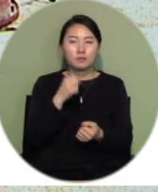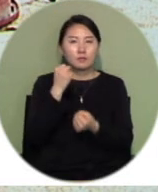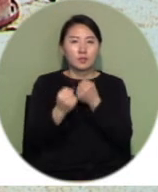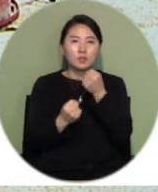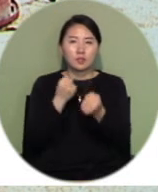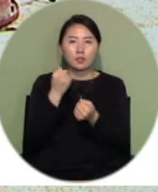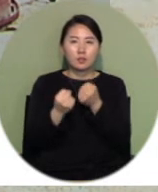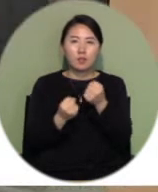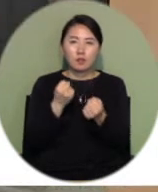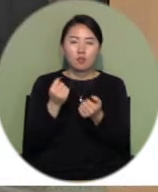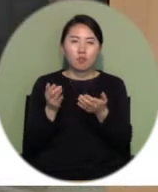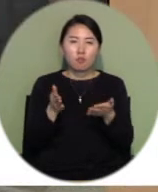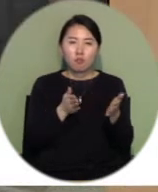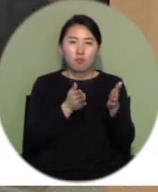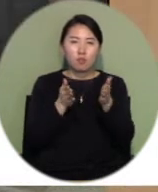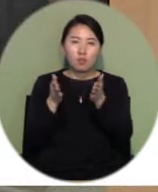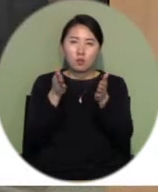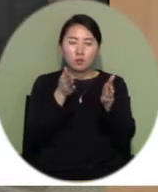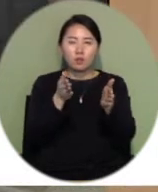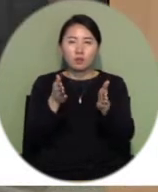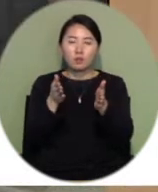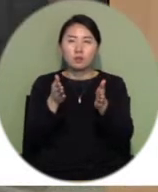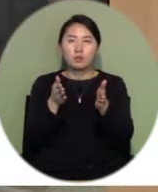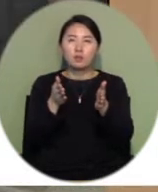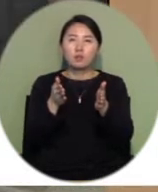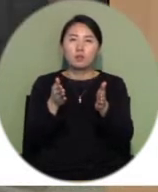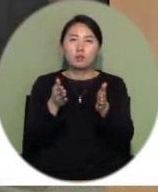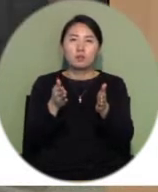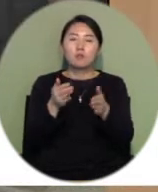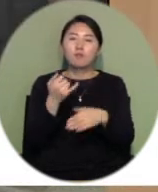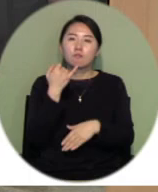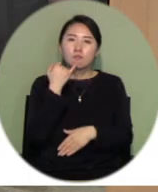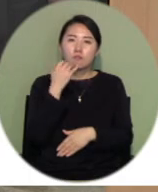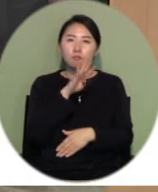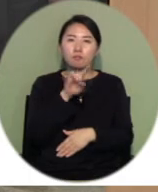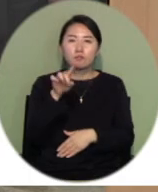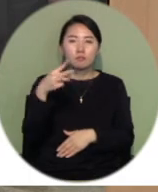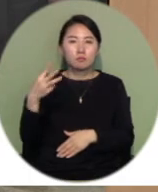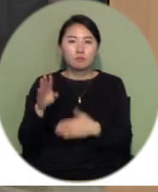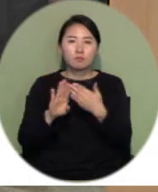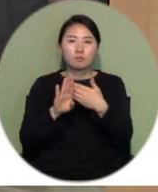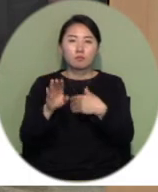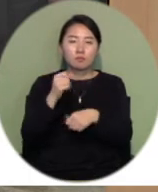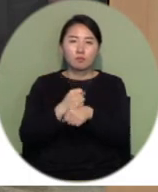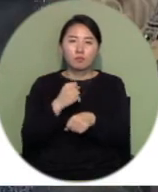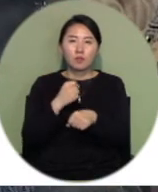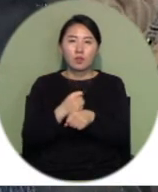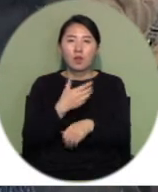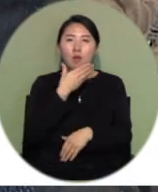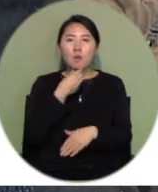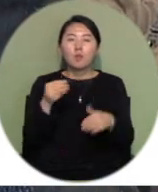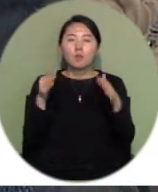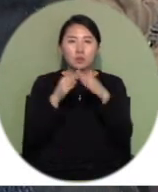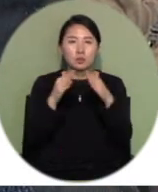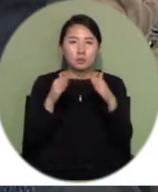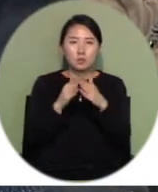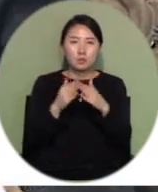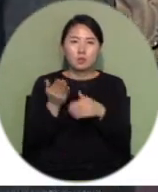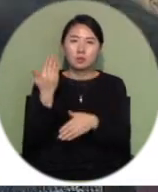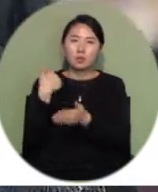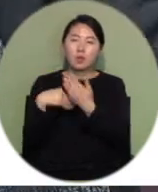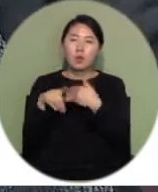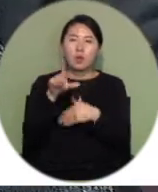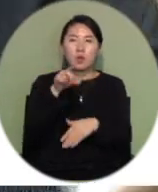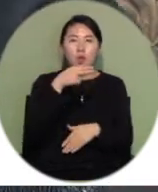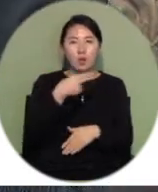자전거길 좀 전에 말씀드렸듯이 자전거길은 4월 총선 이후로 하라는 거고요. 행복주택은 저희들이 저번에도 그